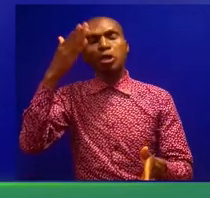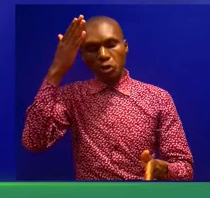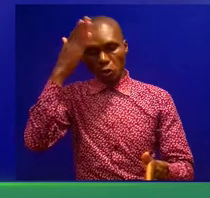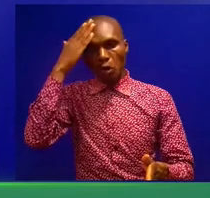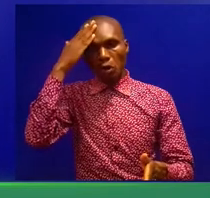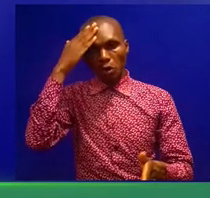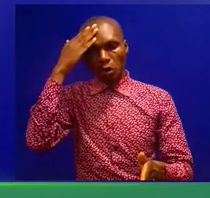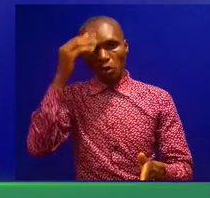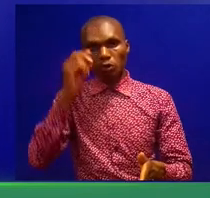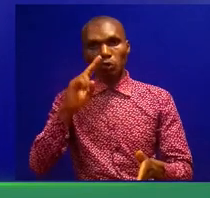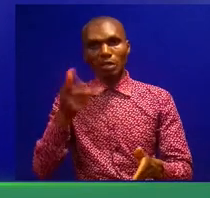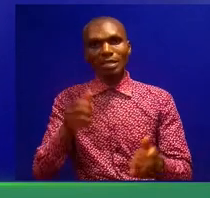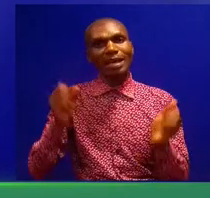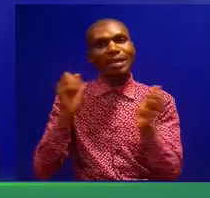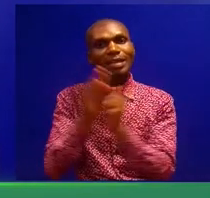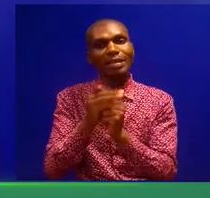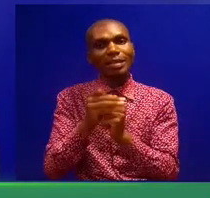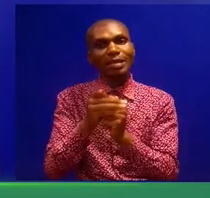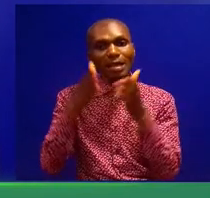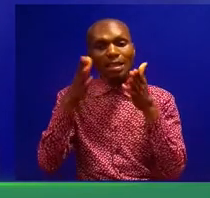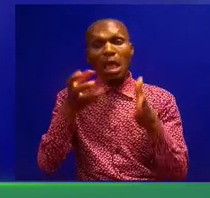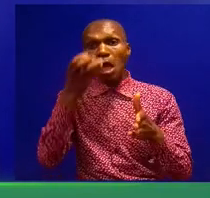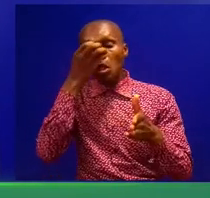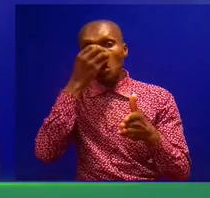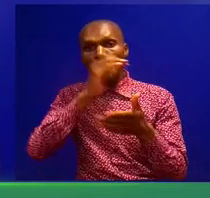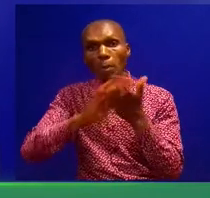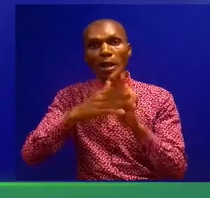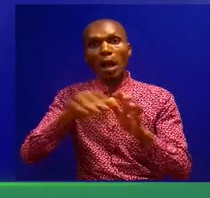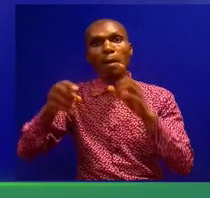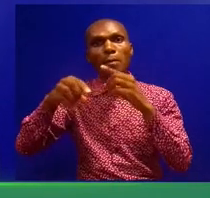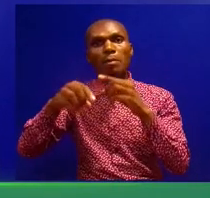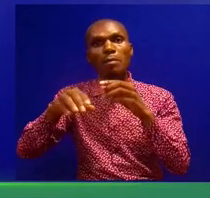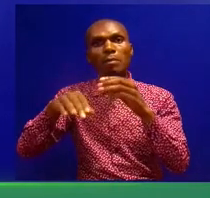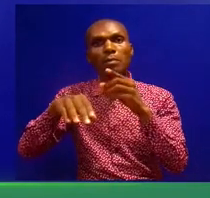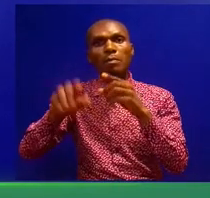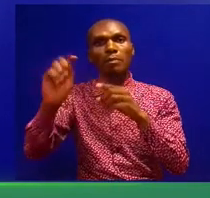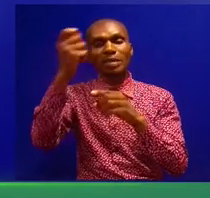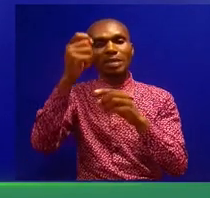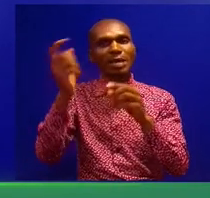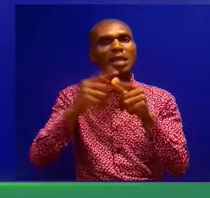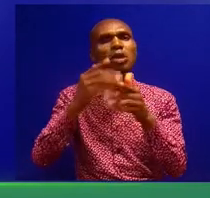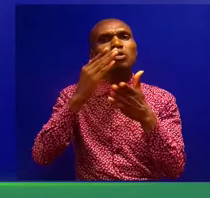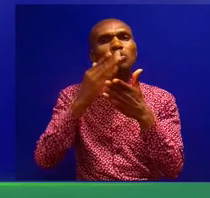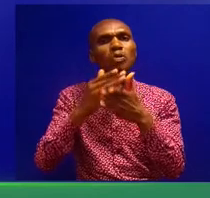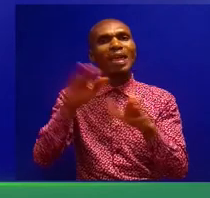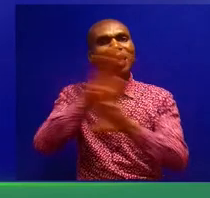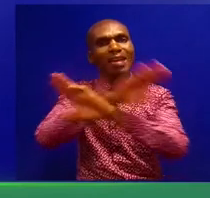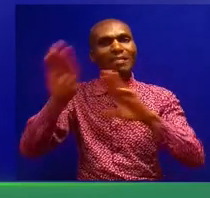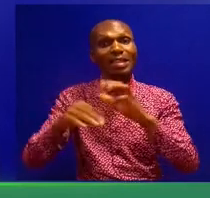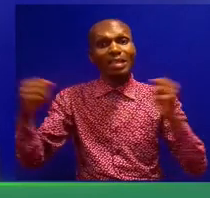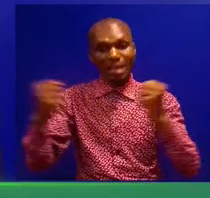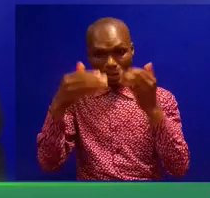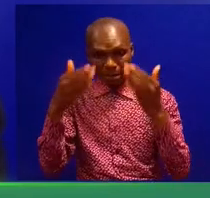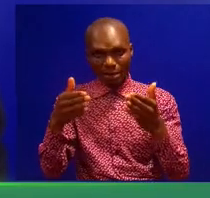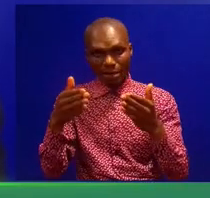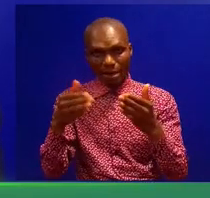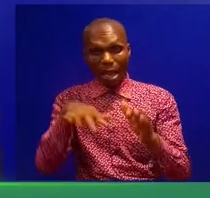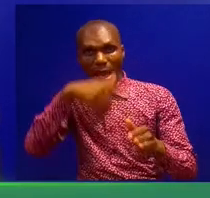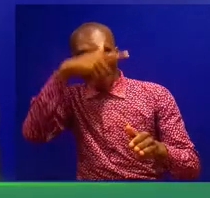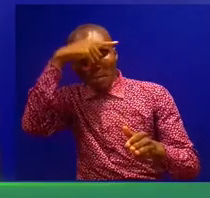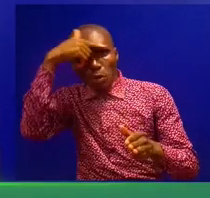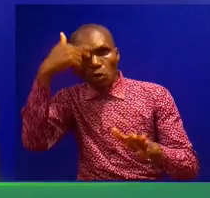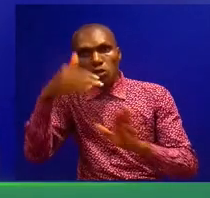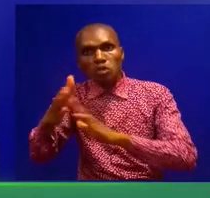2013 nganko bare president ekero urwa kolde na ende na maite nga kende yonse na keba kera konyomo